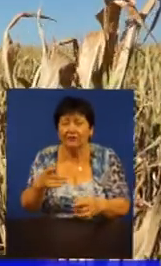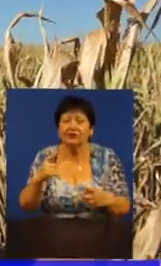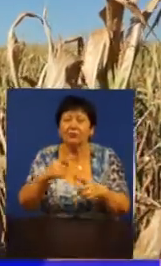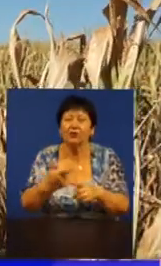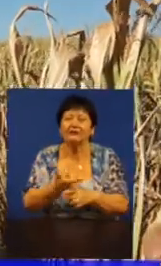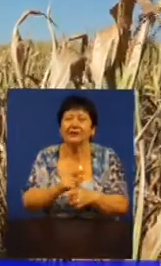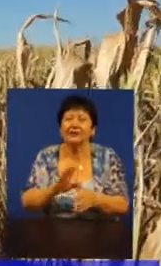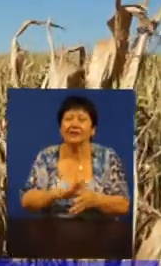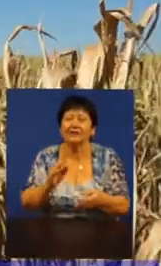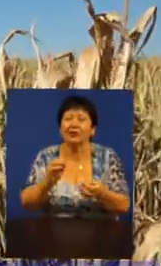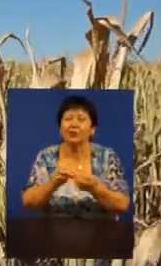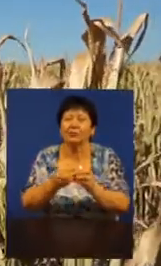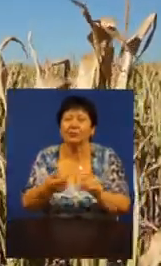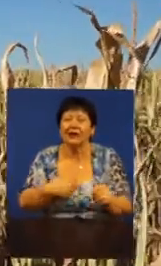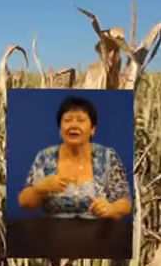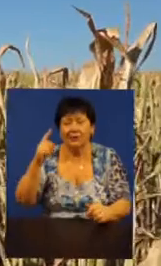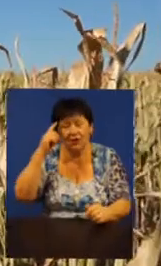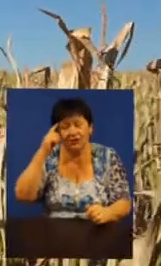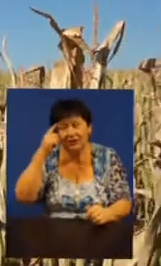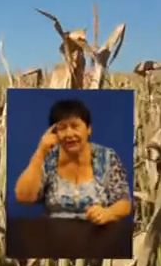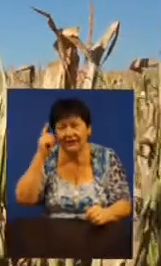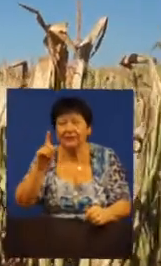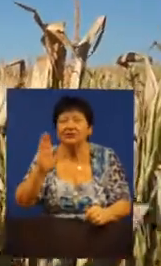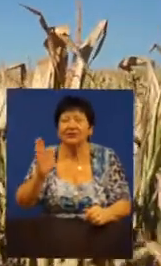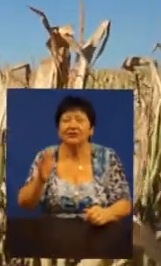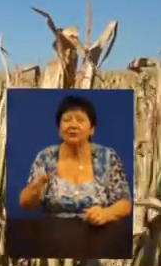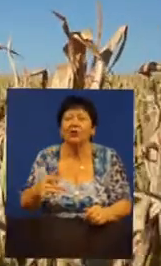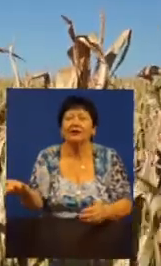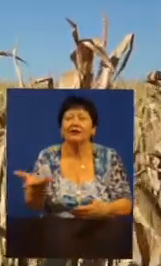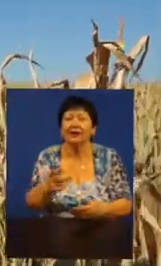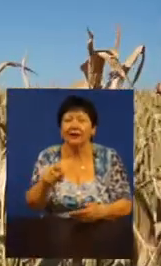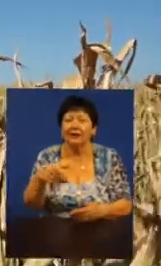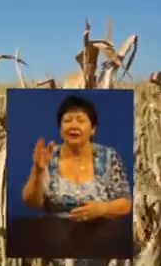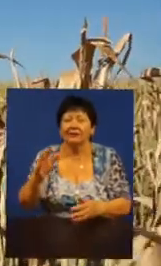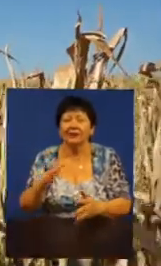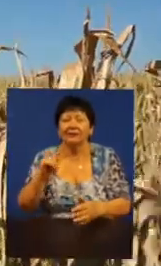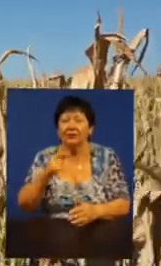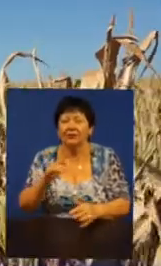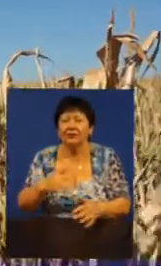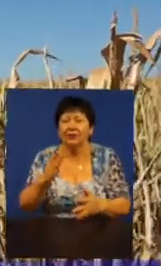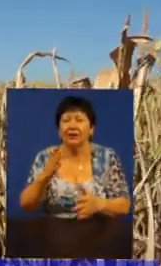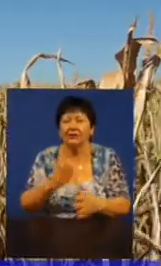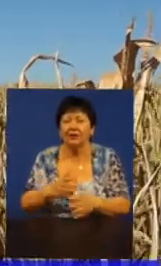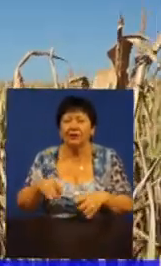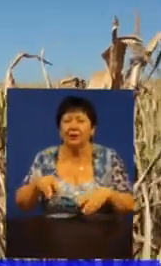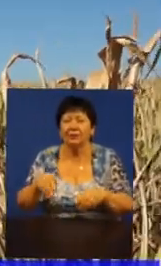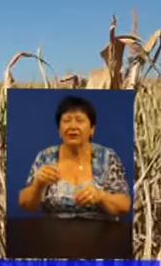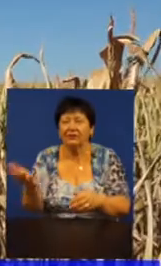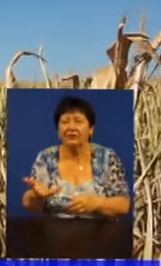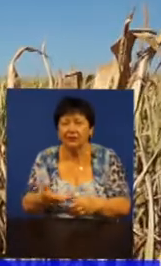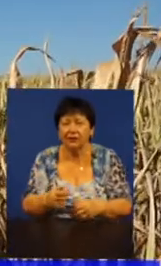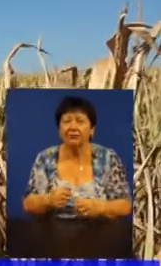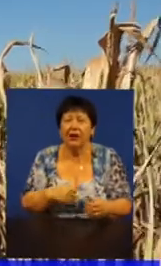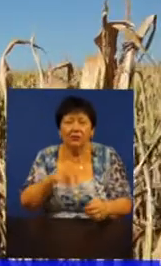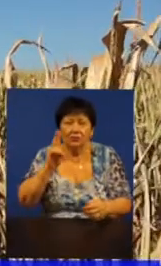toate, este o problemă, deja trebuie să ne gândim ce facem cu toată masa asta. Că noi trebuie să lucrăm pământul, trebuie să facem lucrarea de baza